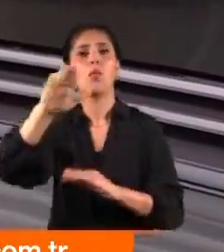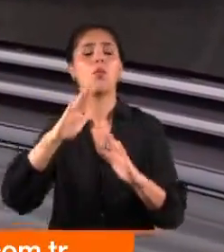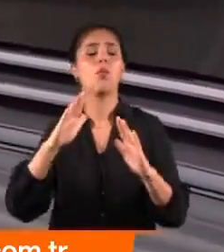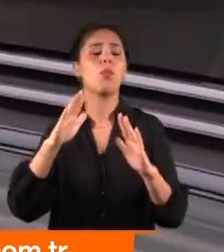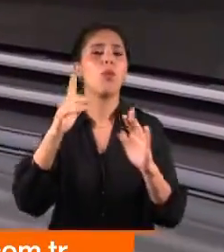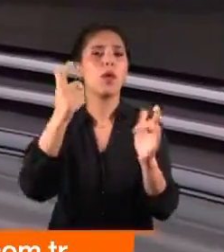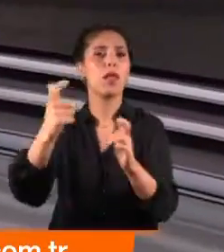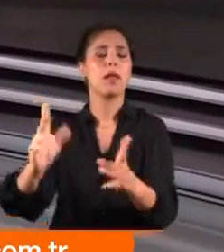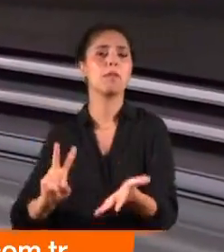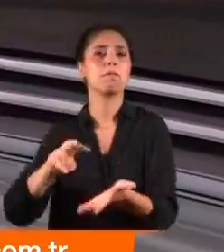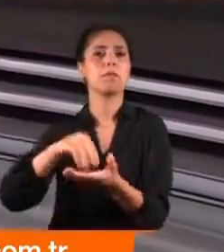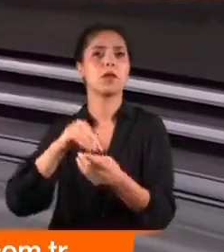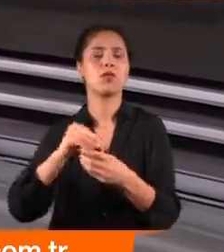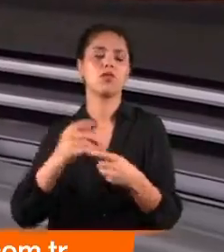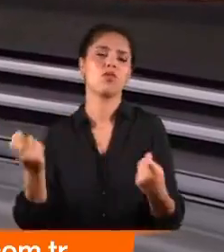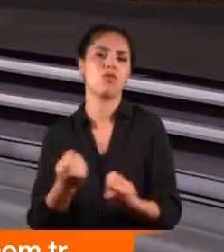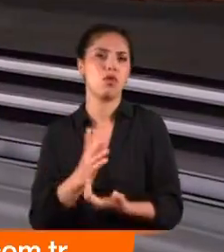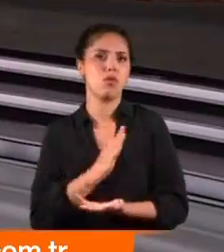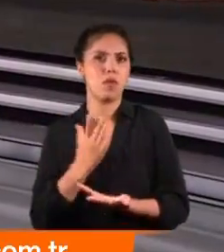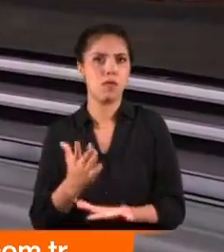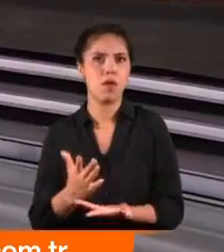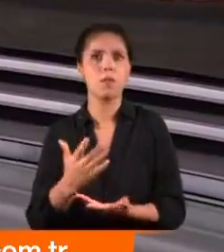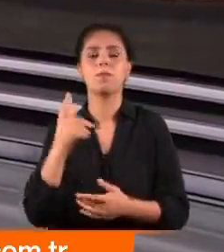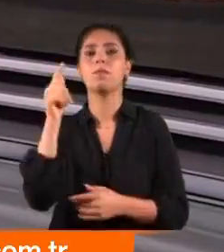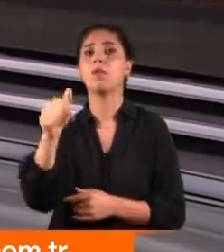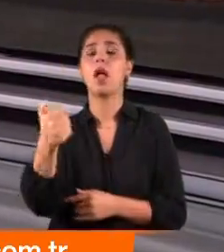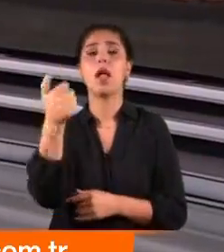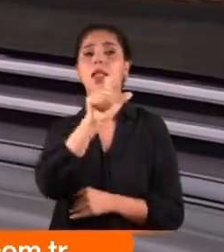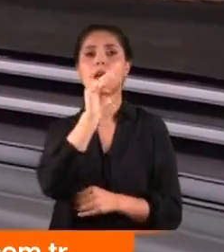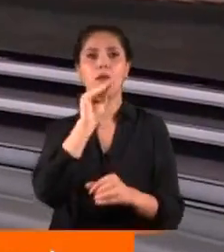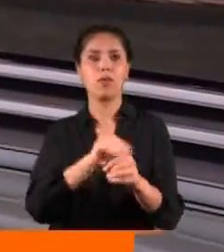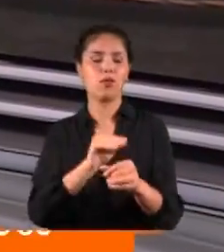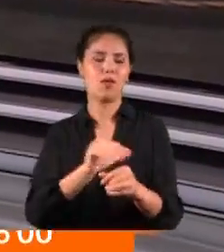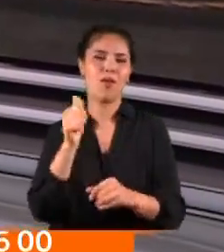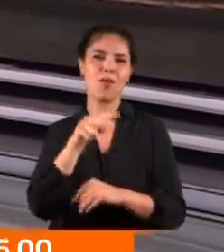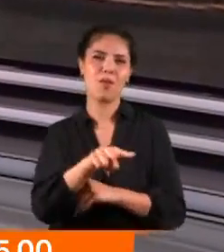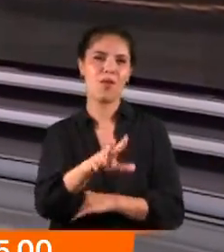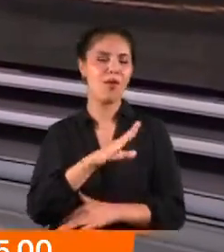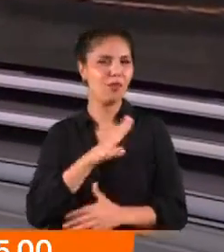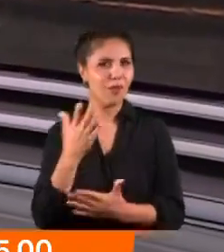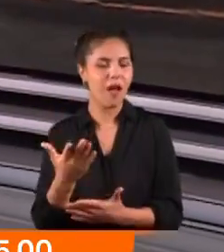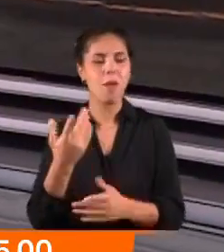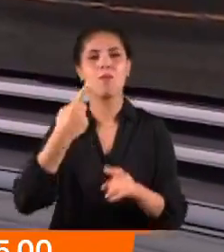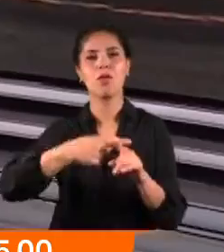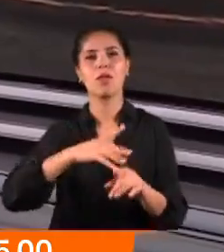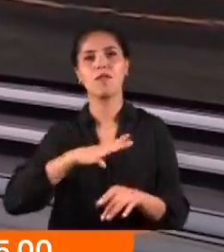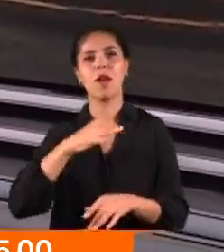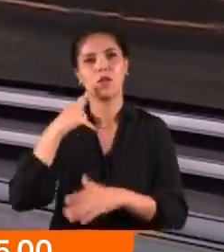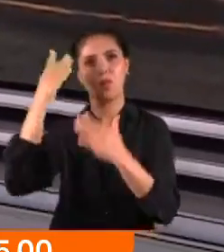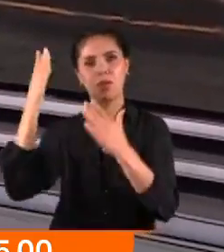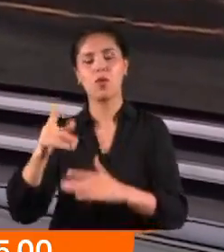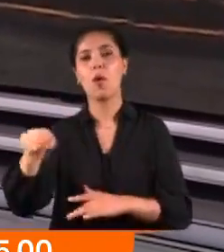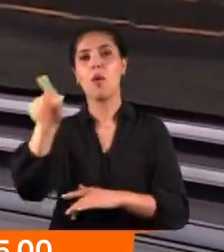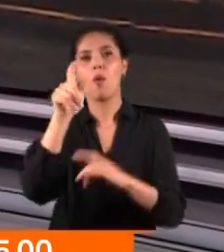ayağa kalkabilmesi için büyük bir seferberlik başlatıldı. Aradan geçen 6 ayda da önemli yol kat edildi. Cumhurbaşkanı